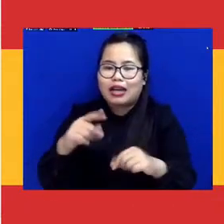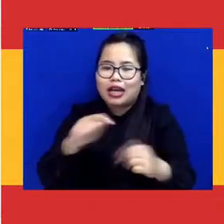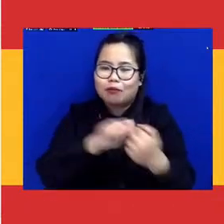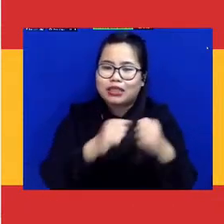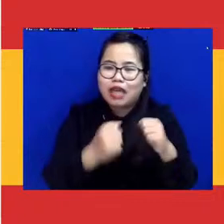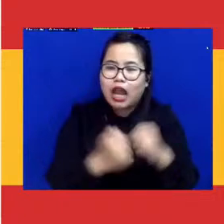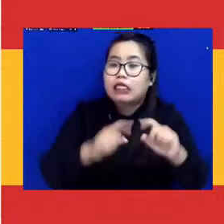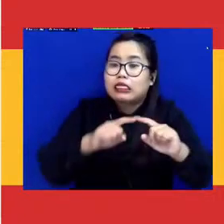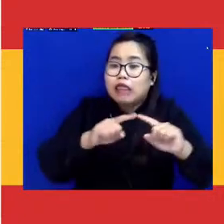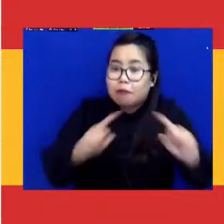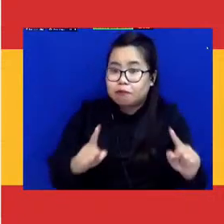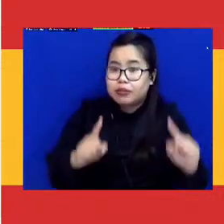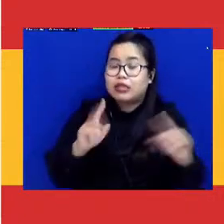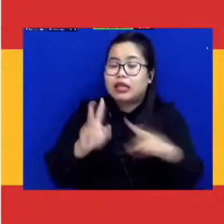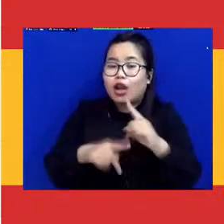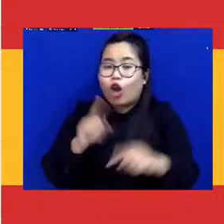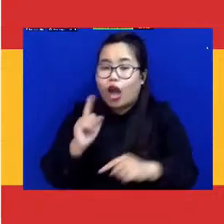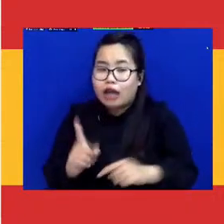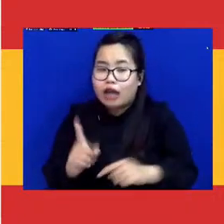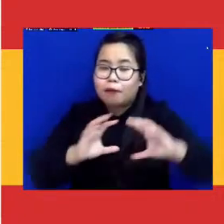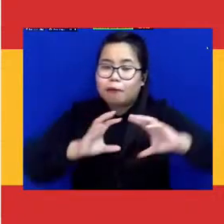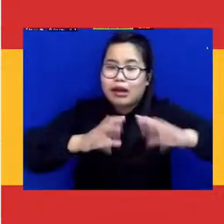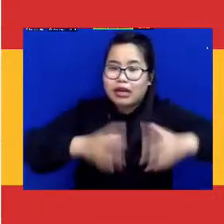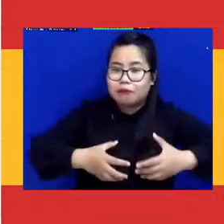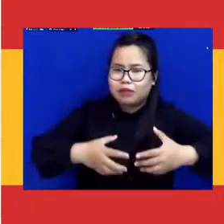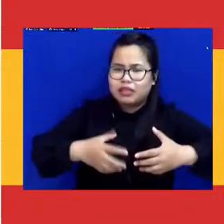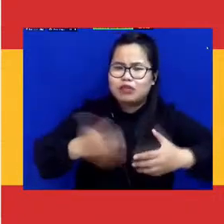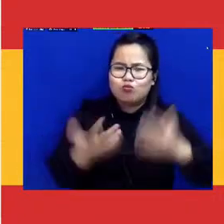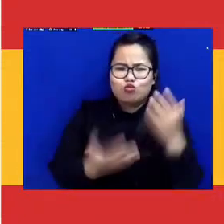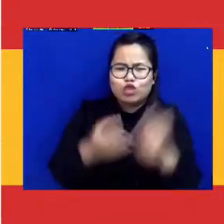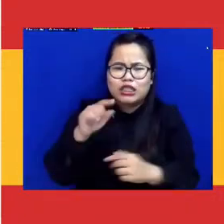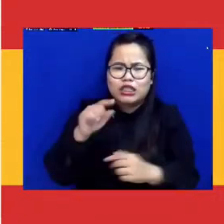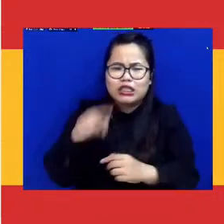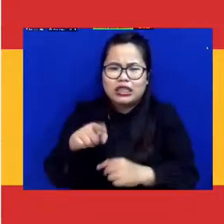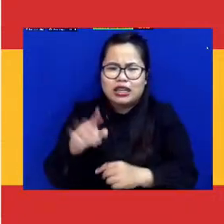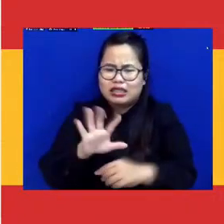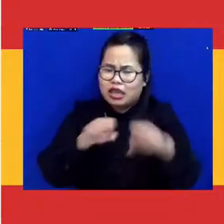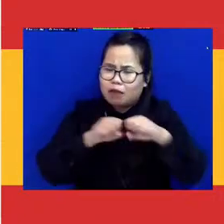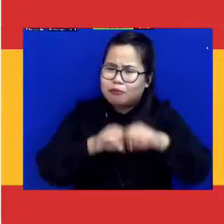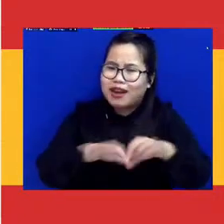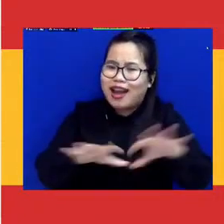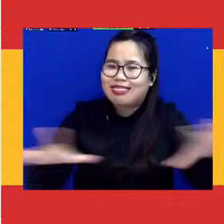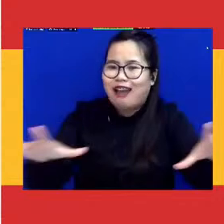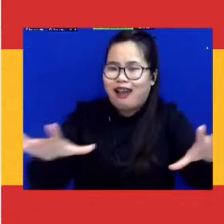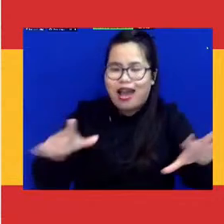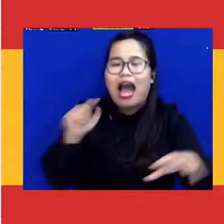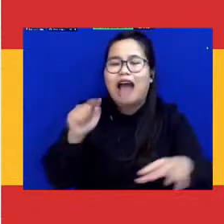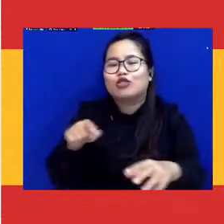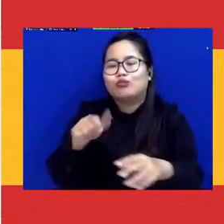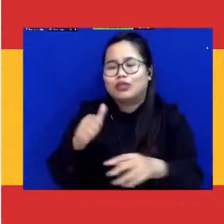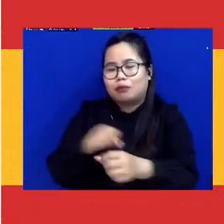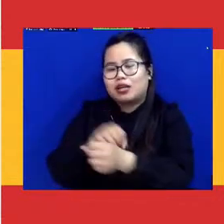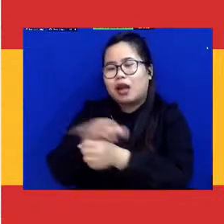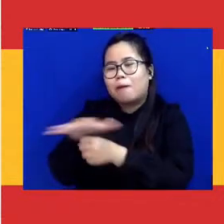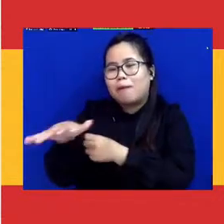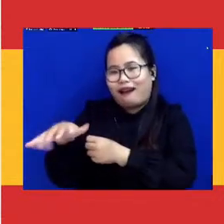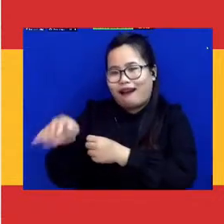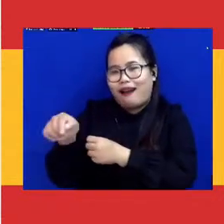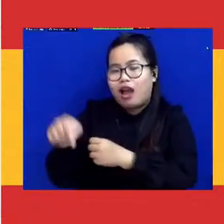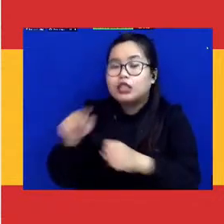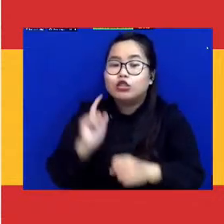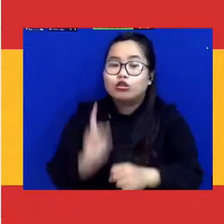tapi kemudian karena adanya pandemi dia akan semakin tidak merata, dia juga menjadi dampak. Jadi itu